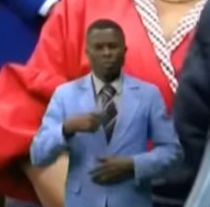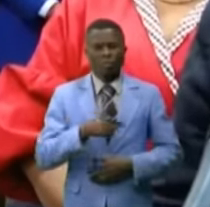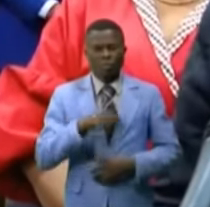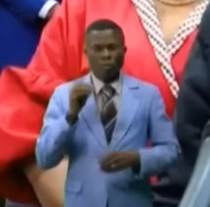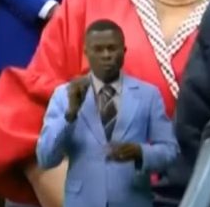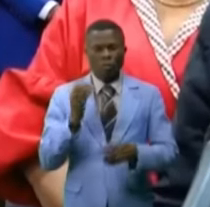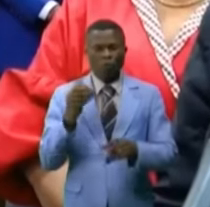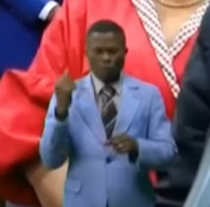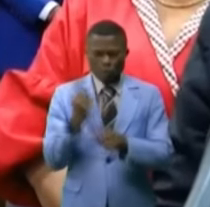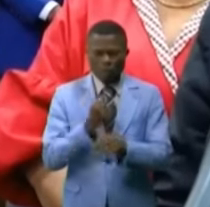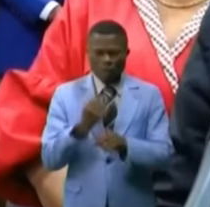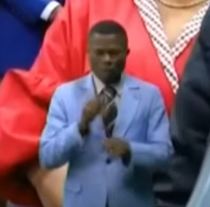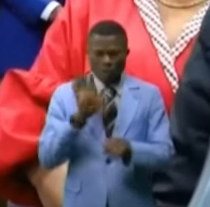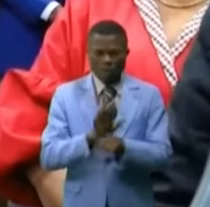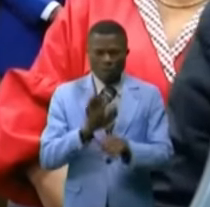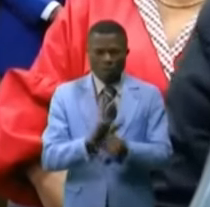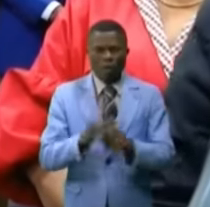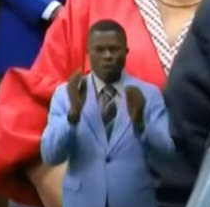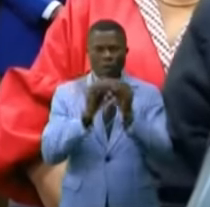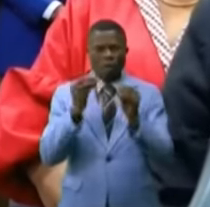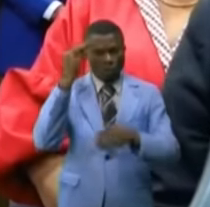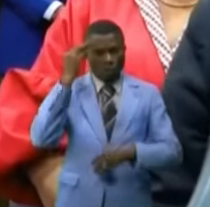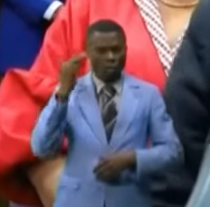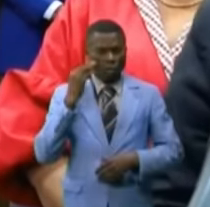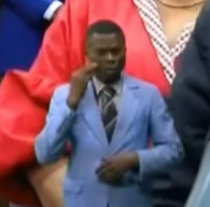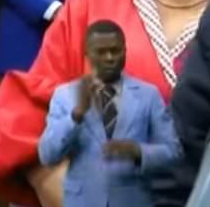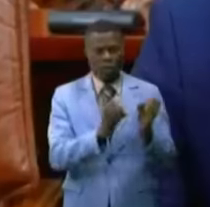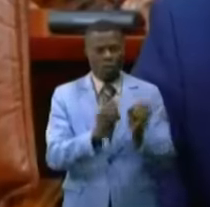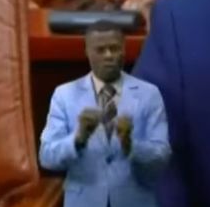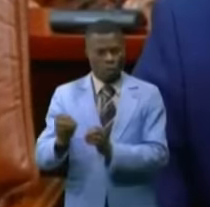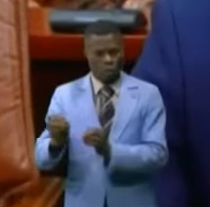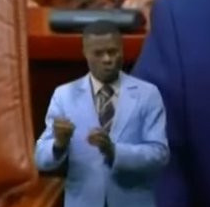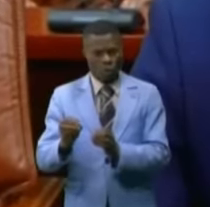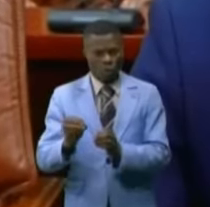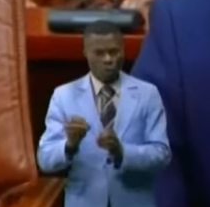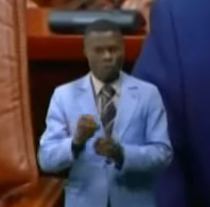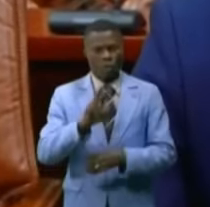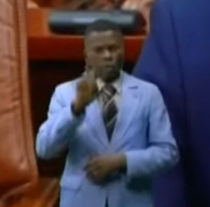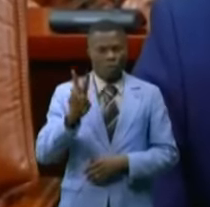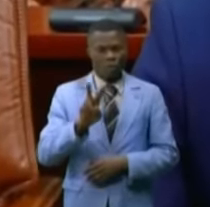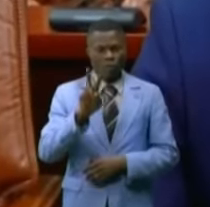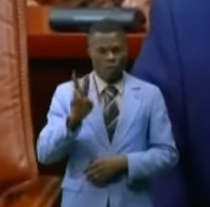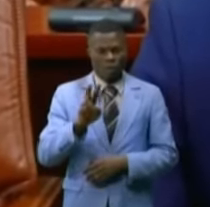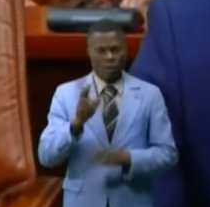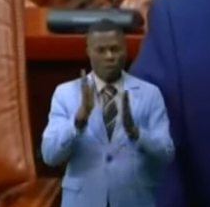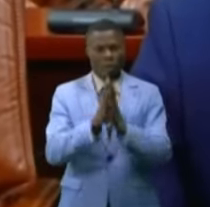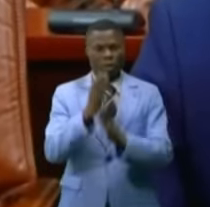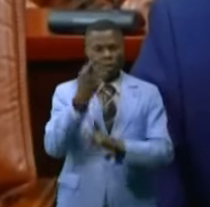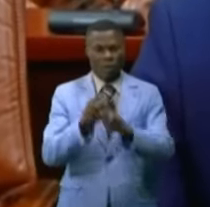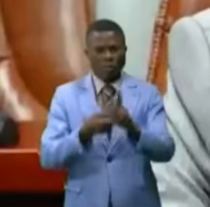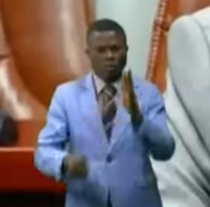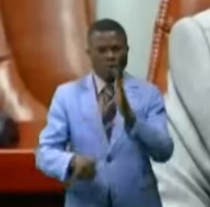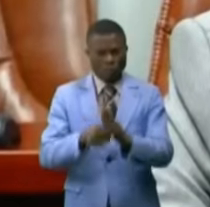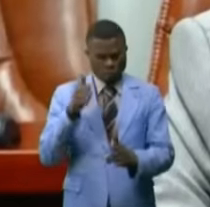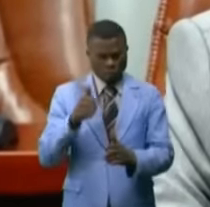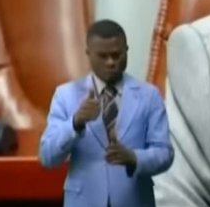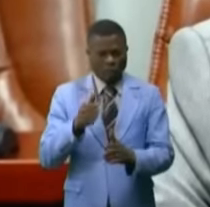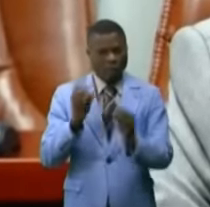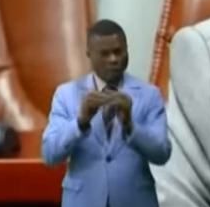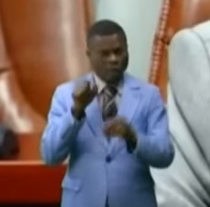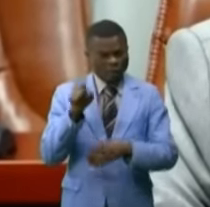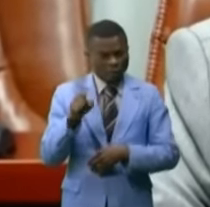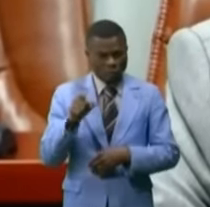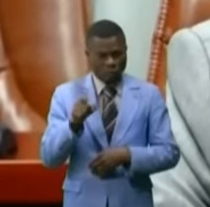mieux édictées lors du Conseil des ministres que nous allons tenir vendredi 10 novembre. Et elles seront en tout